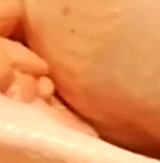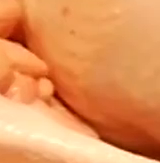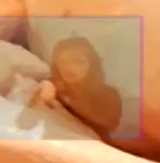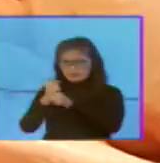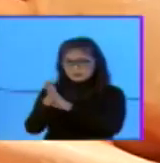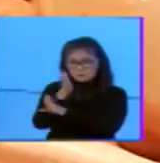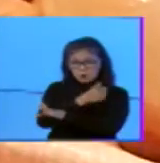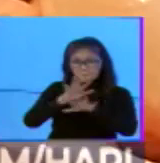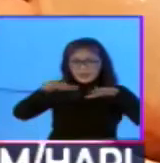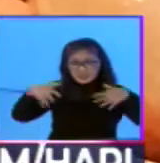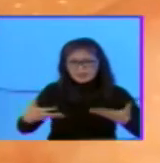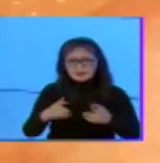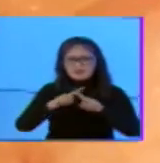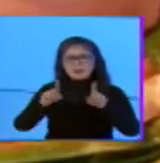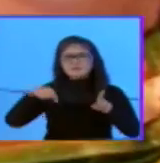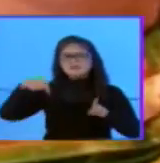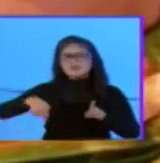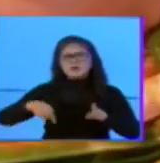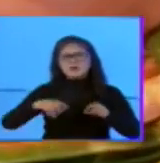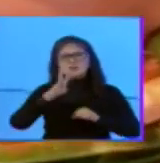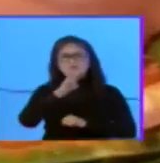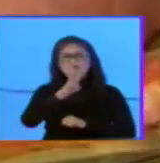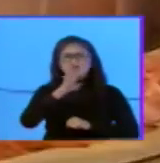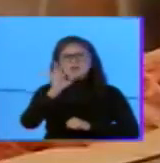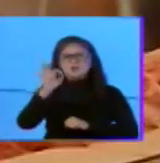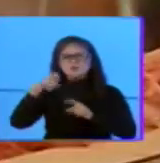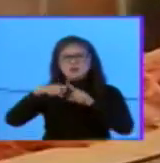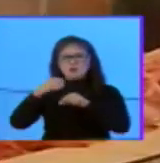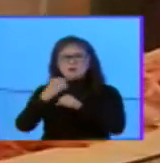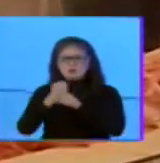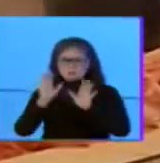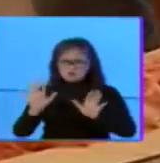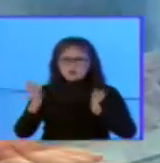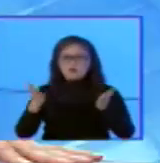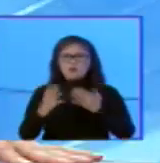kini mereka hanya mampu menjual 300 kilogram ayam per hari. Jauh menurun.